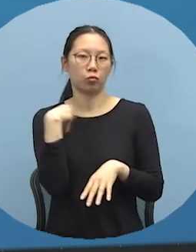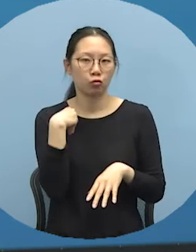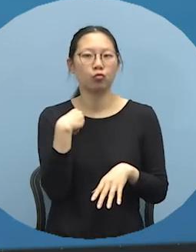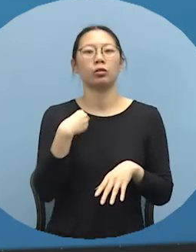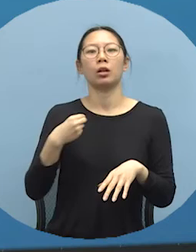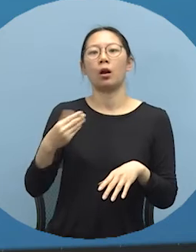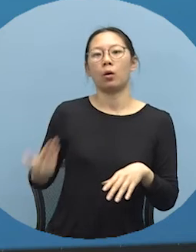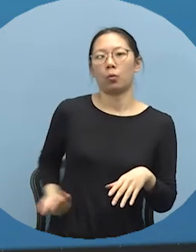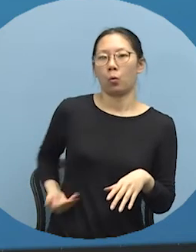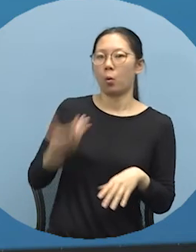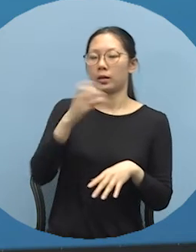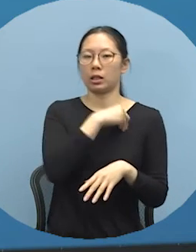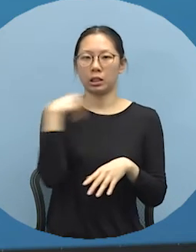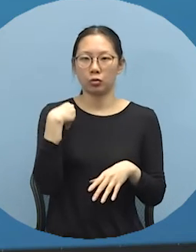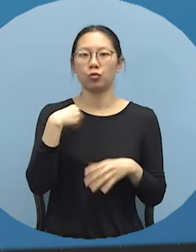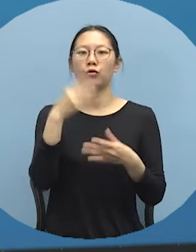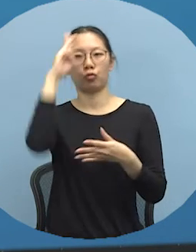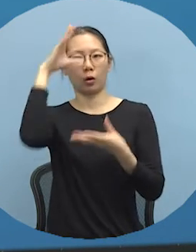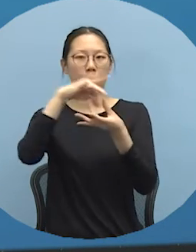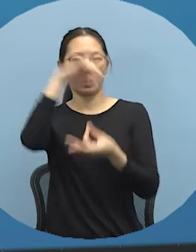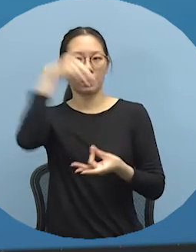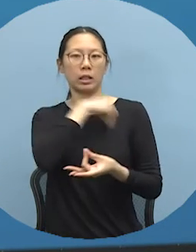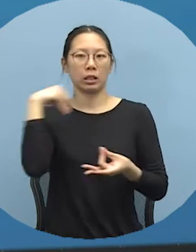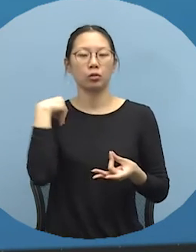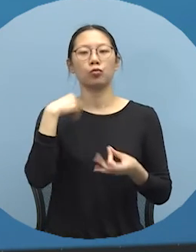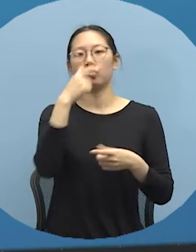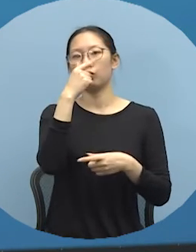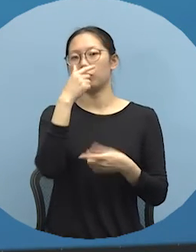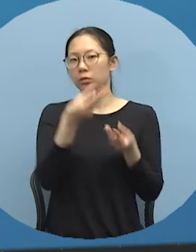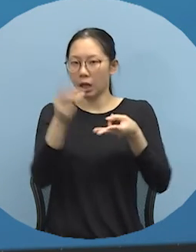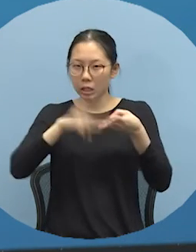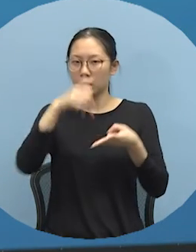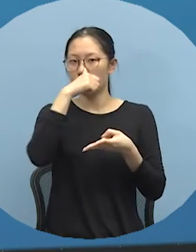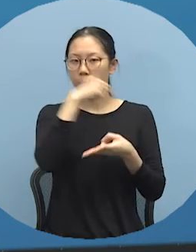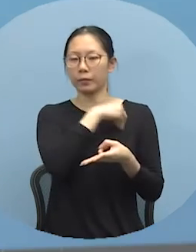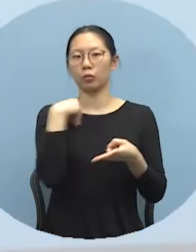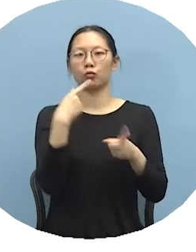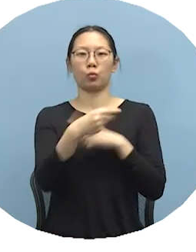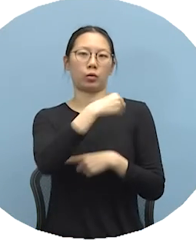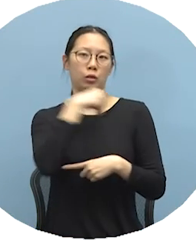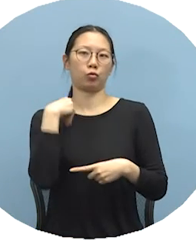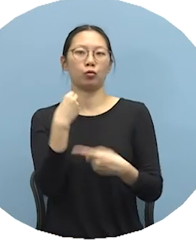仙醫院、靈實醫院和威爾斯親王醫院、屯門醫院和博愛醫院的。